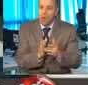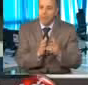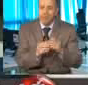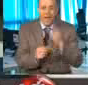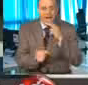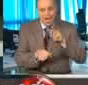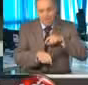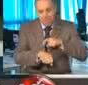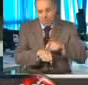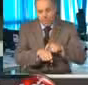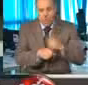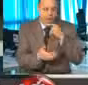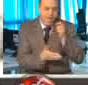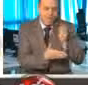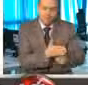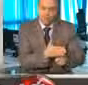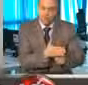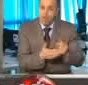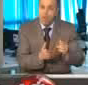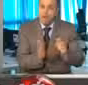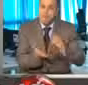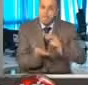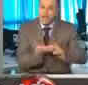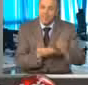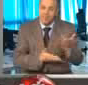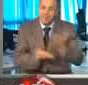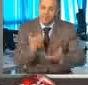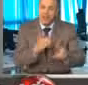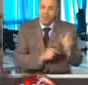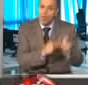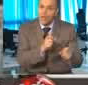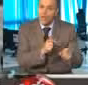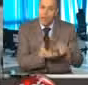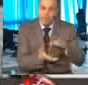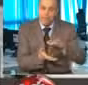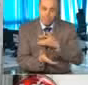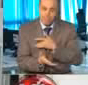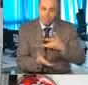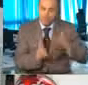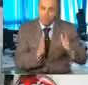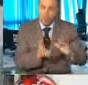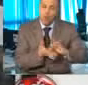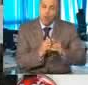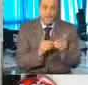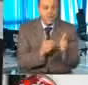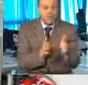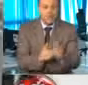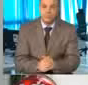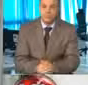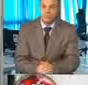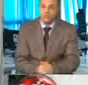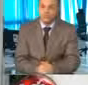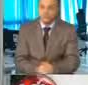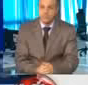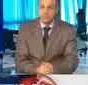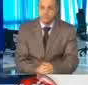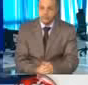المدنية والقبضات المالية ومكاتب العلاقات مع المواطن ومراكز الصحة العمومية.